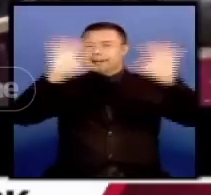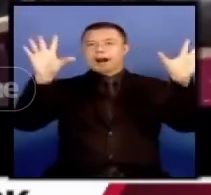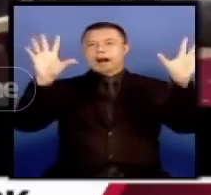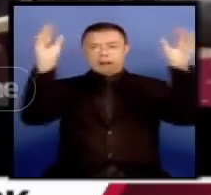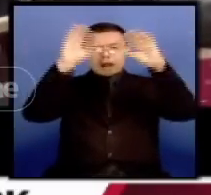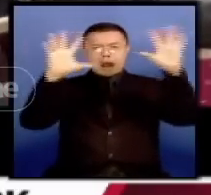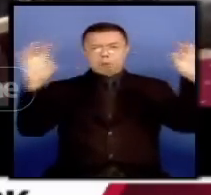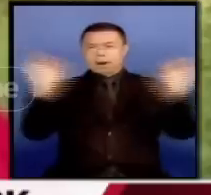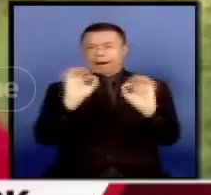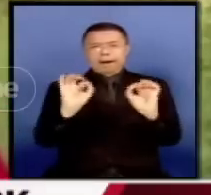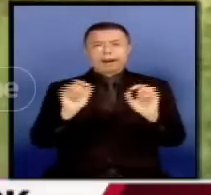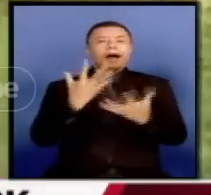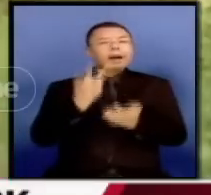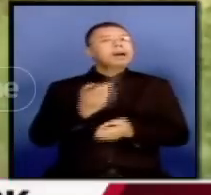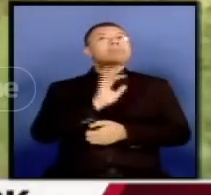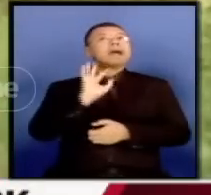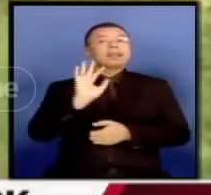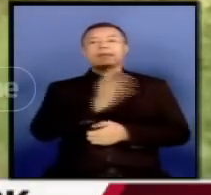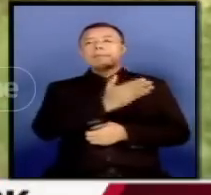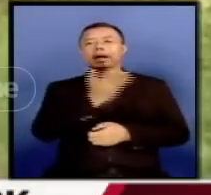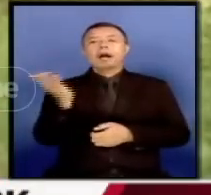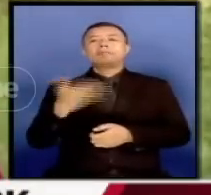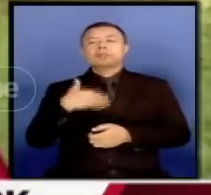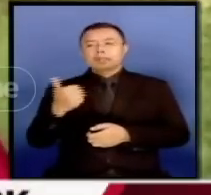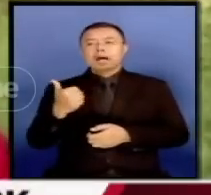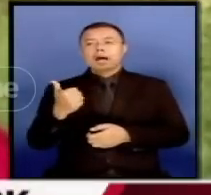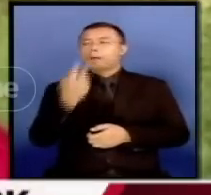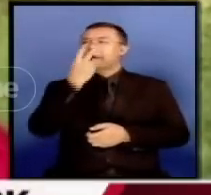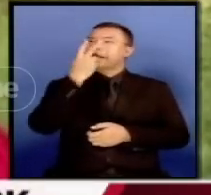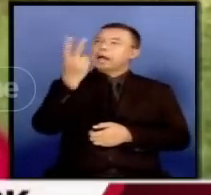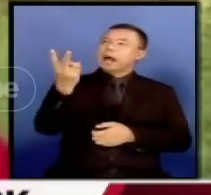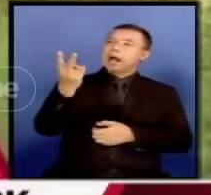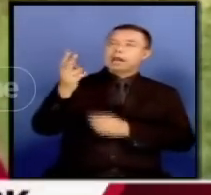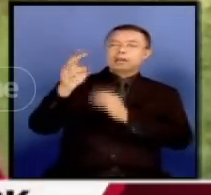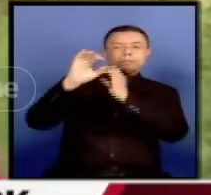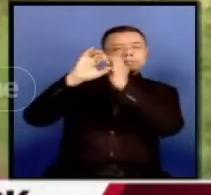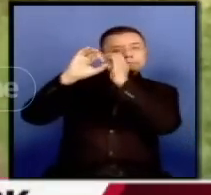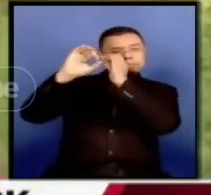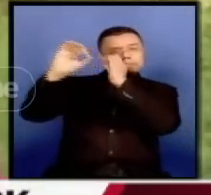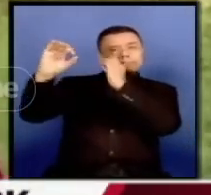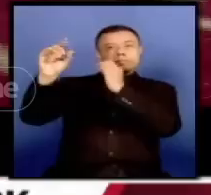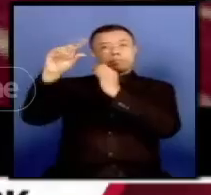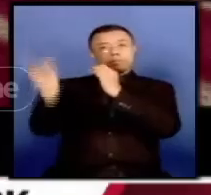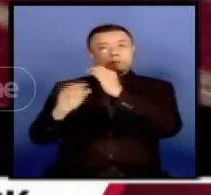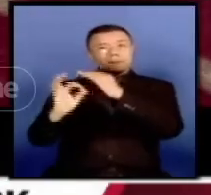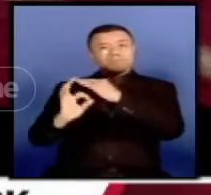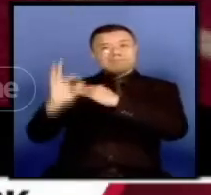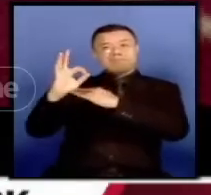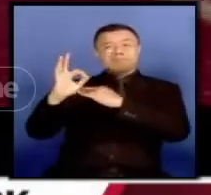mendung, dan diharapkan mereka nanti bisa melihat atau tidak akan bulan yang